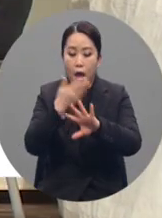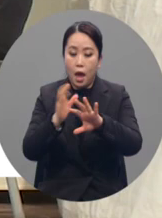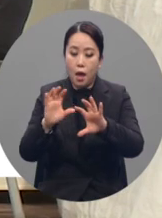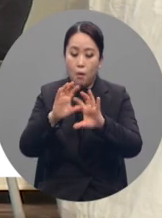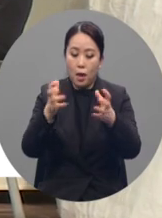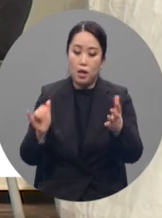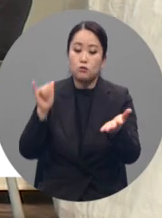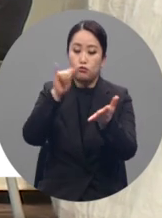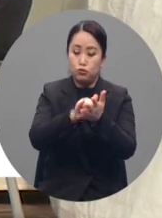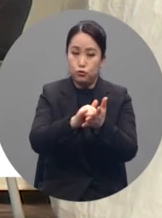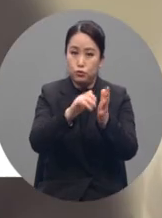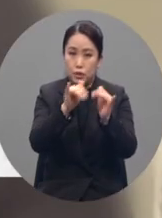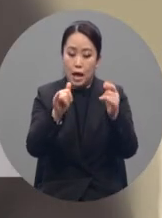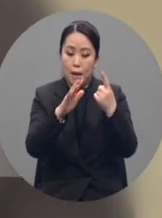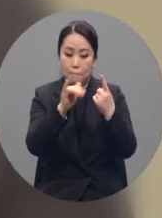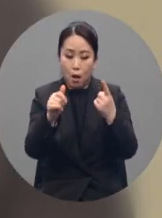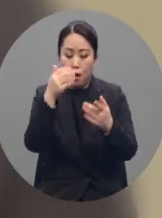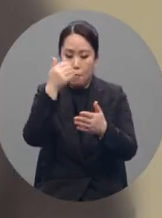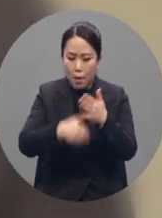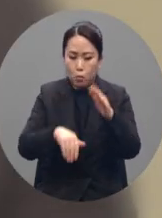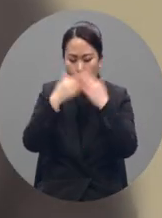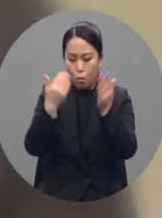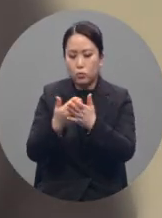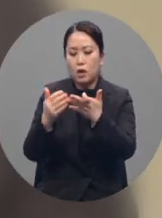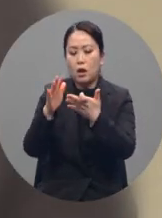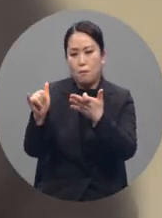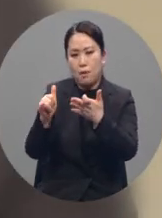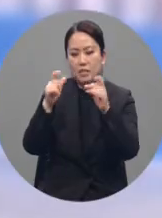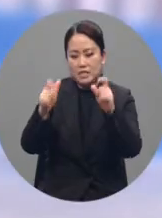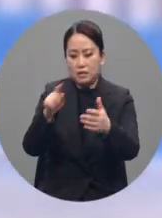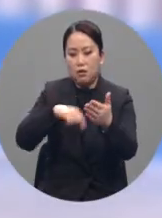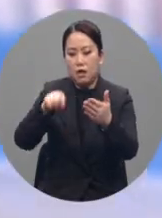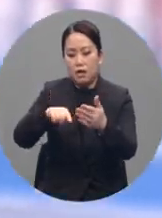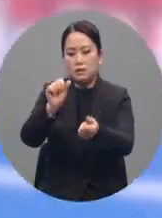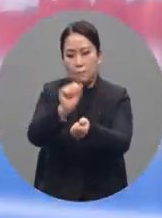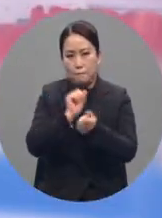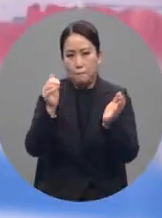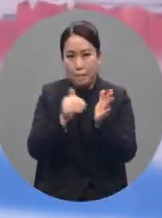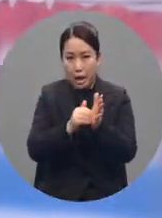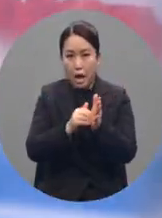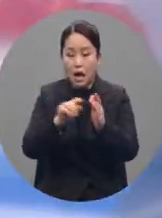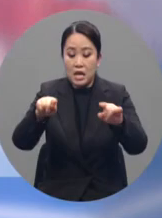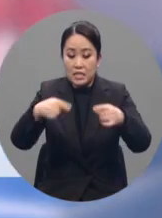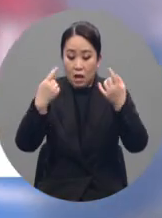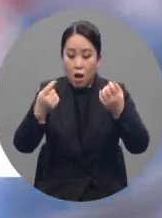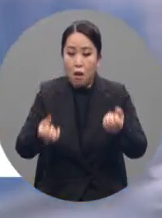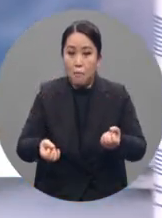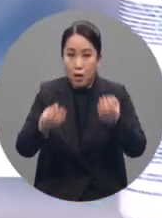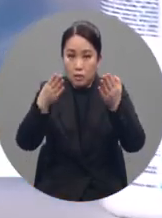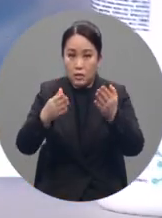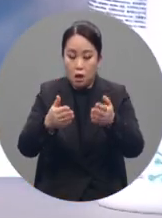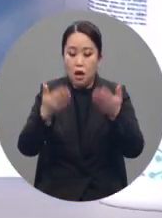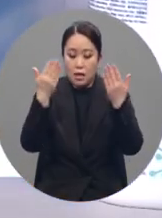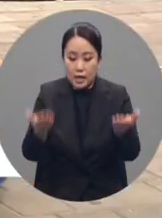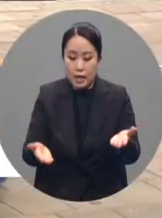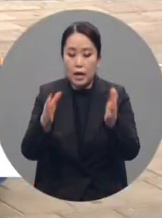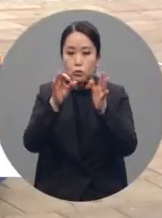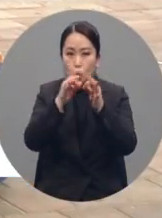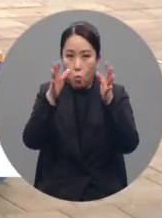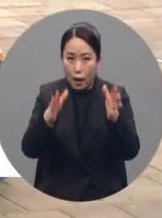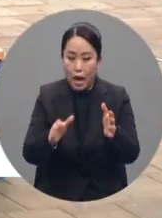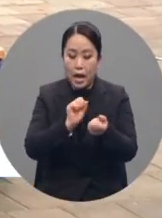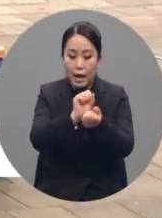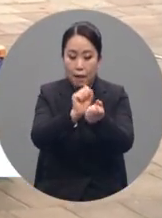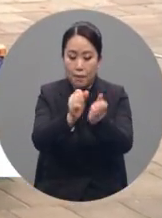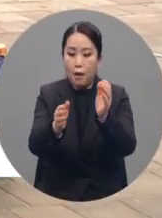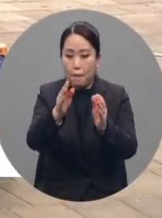제외하고는 모두 치여 가명으로 조사됐습니다 한편 부산시는 애 설 명절 연휴기간 동안 감염병 전당